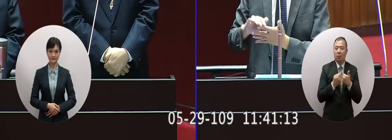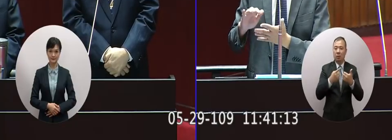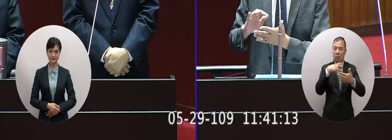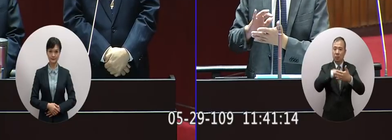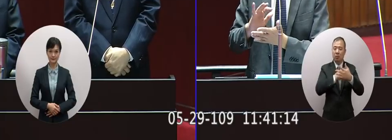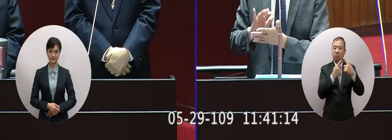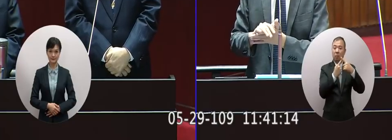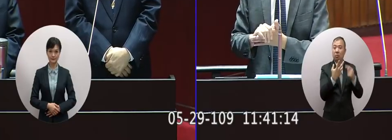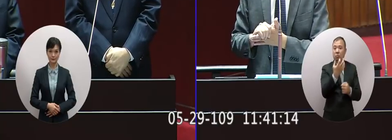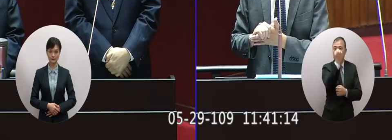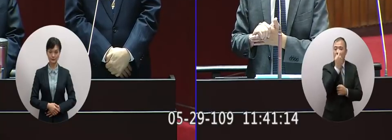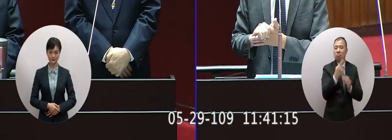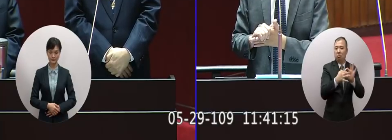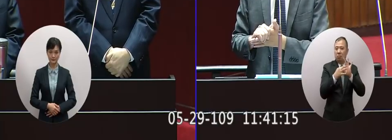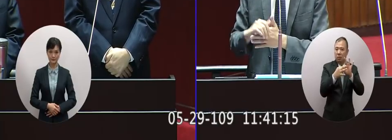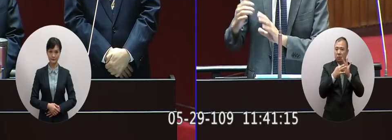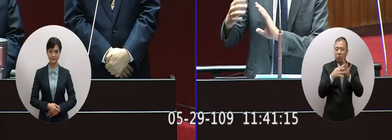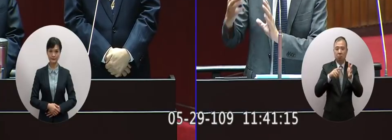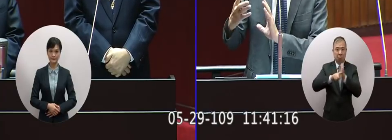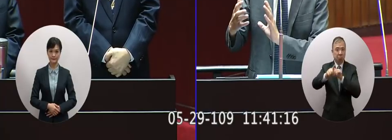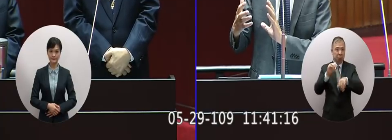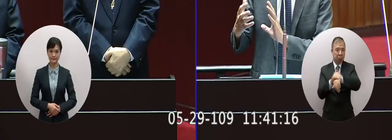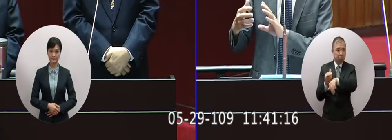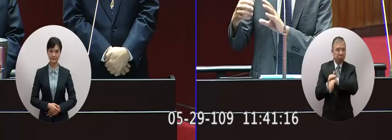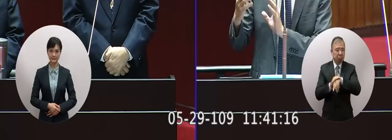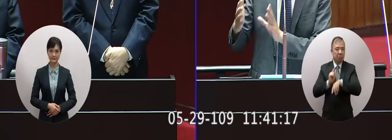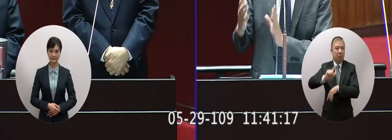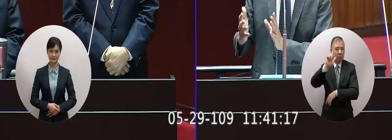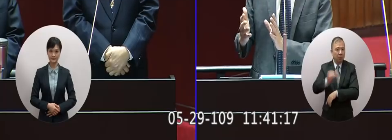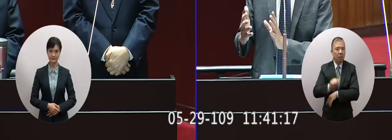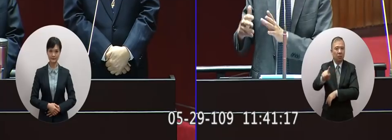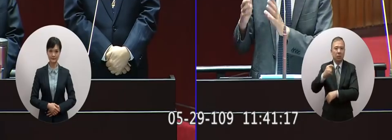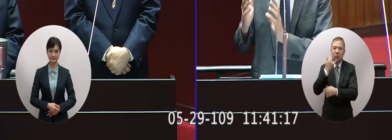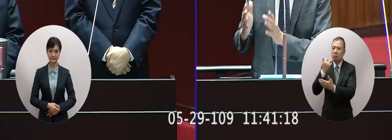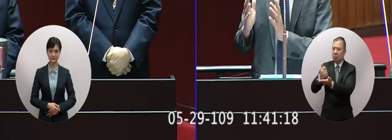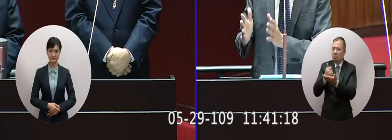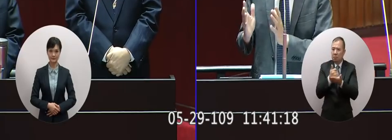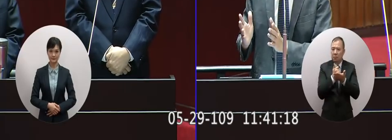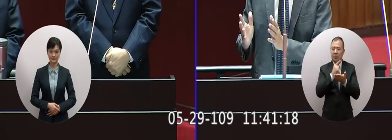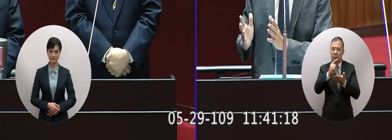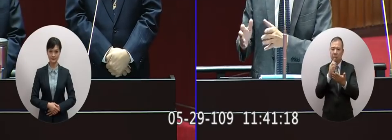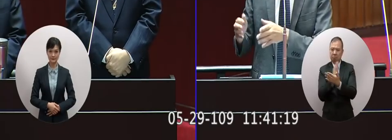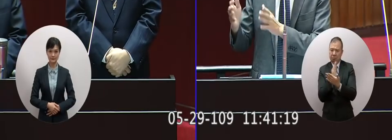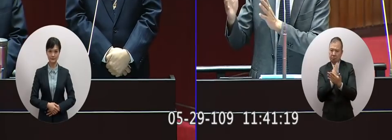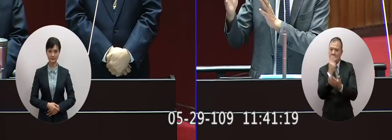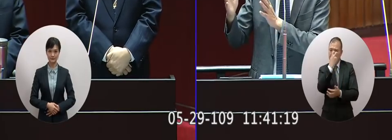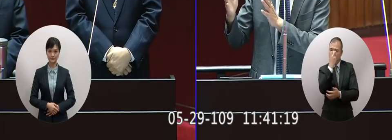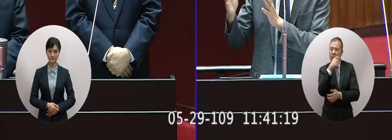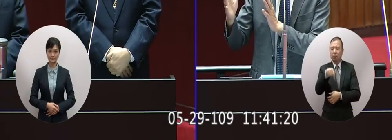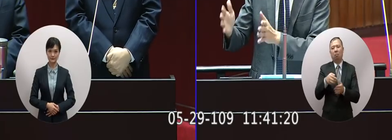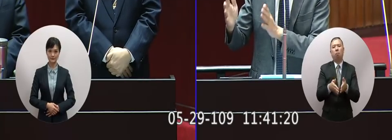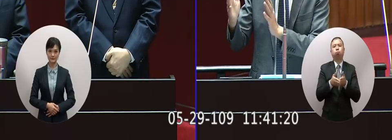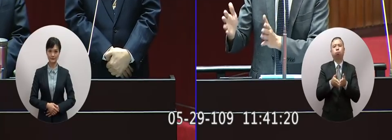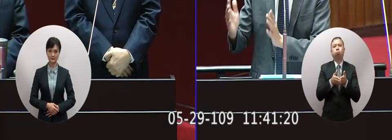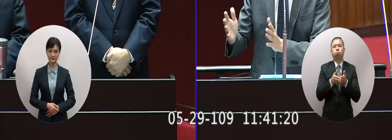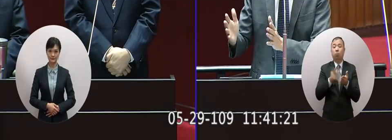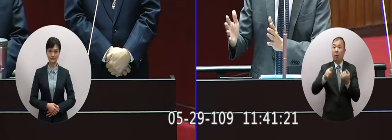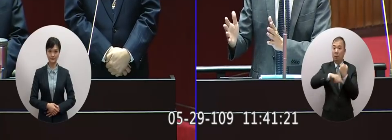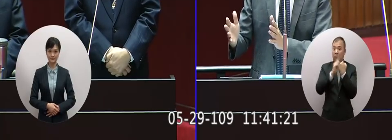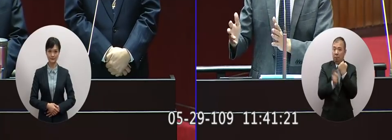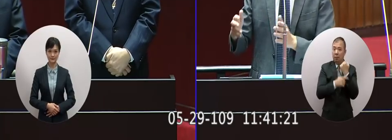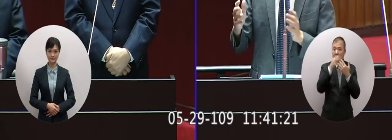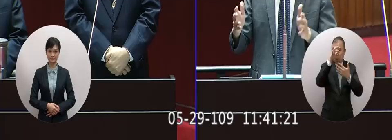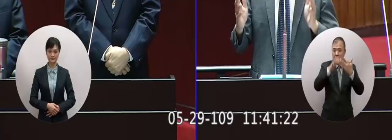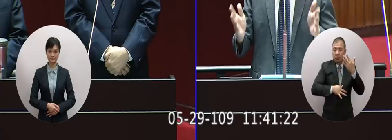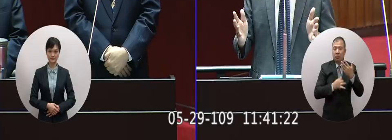的人士啊。相关的这个专家学者来组成这样子一个专案的审查，其实它是需要，就是我们那个法治的建制